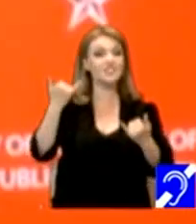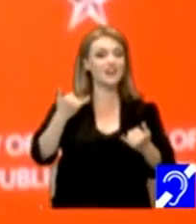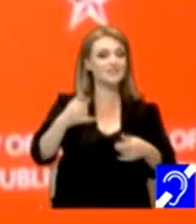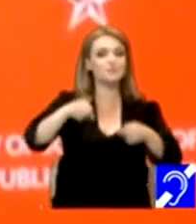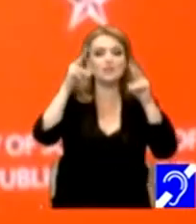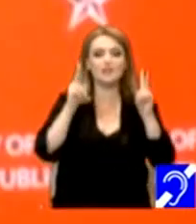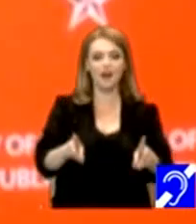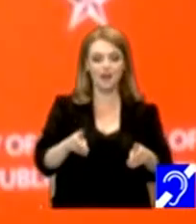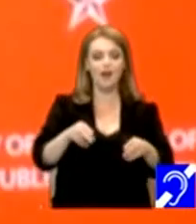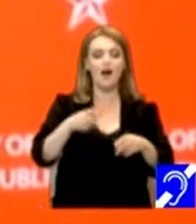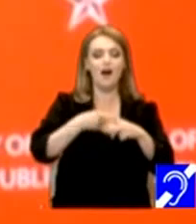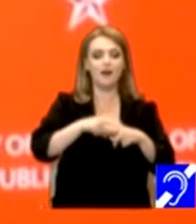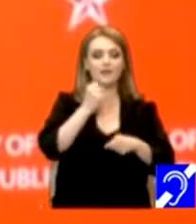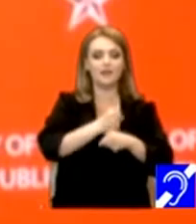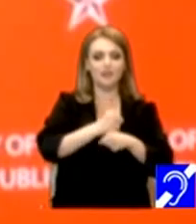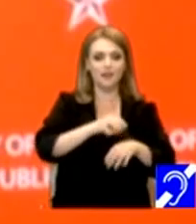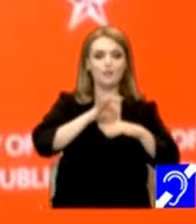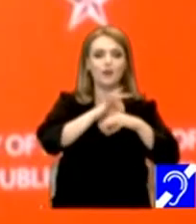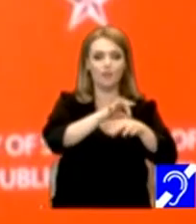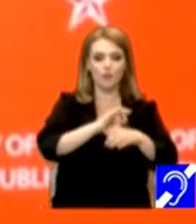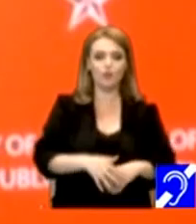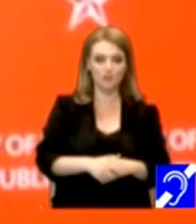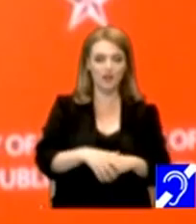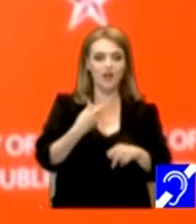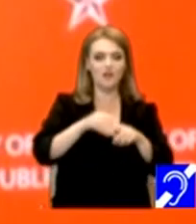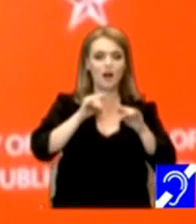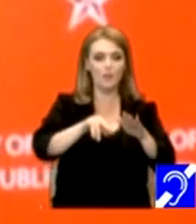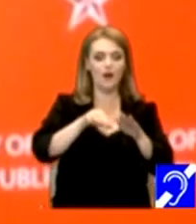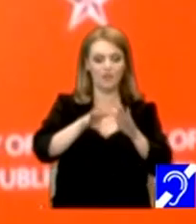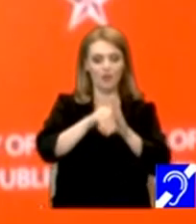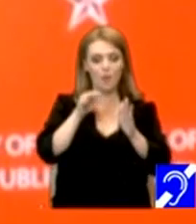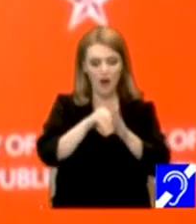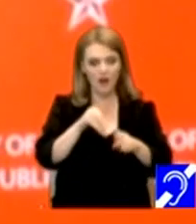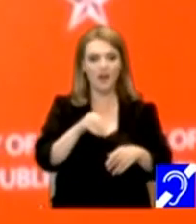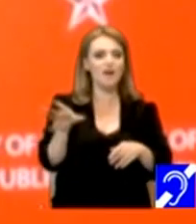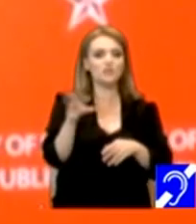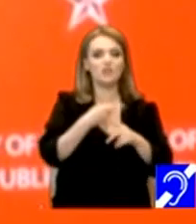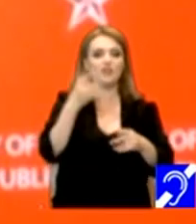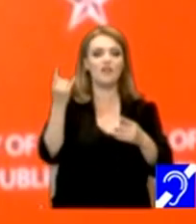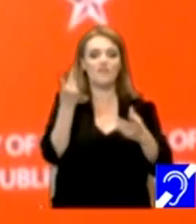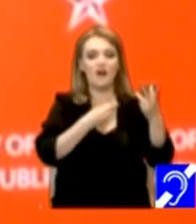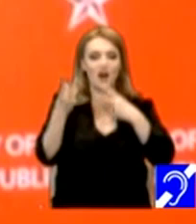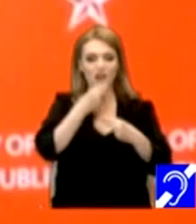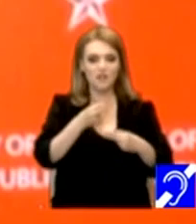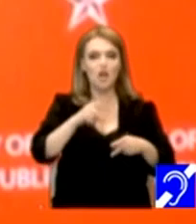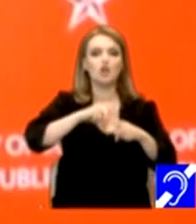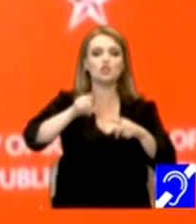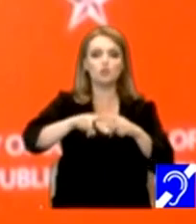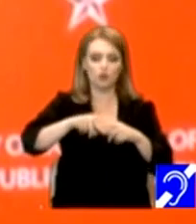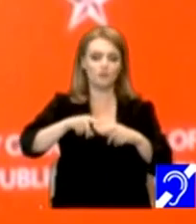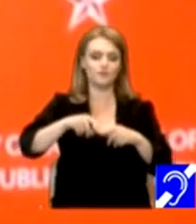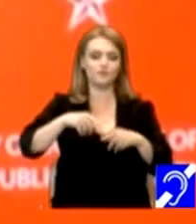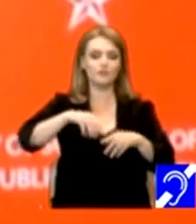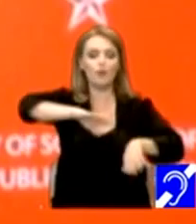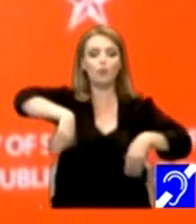politici fac campanie electorală, iar unii își permit falsuri, aberații și minciuni ordinare. În curând, vremea vorbelor pustii se va încheia